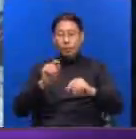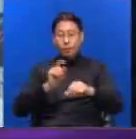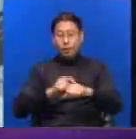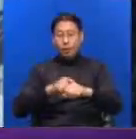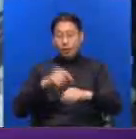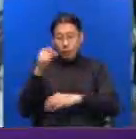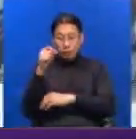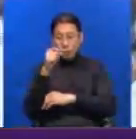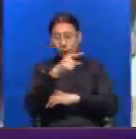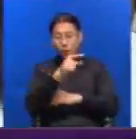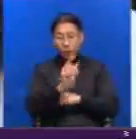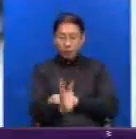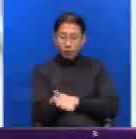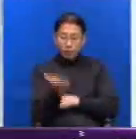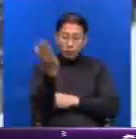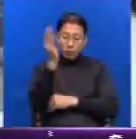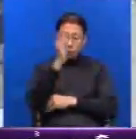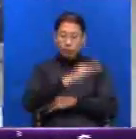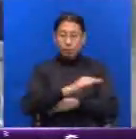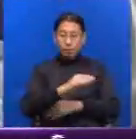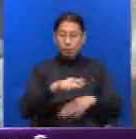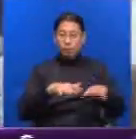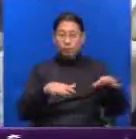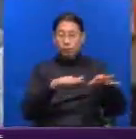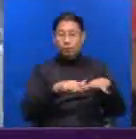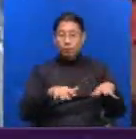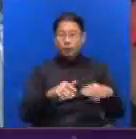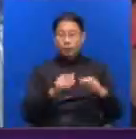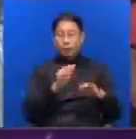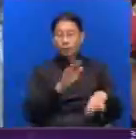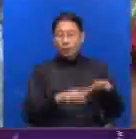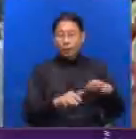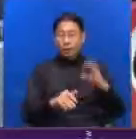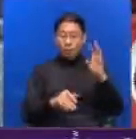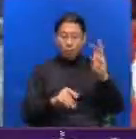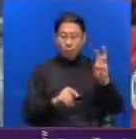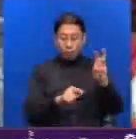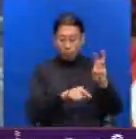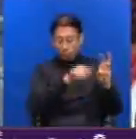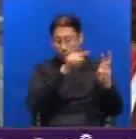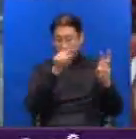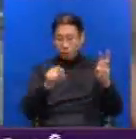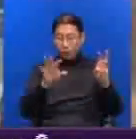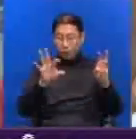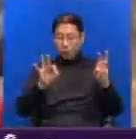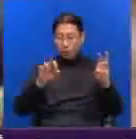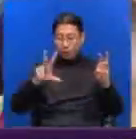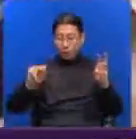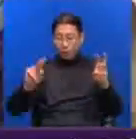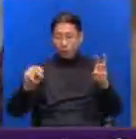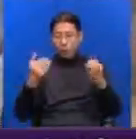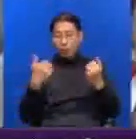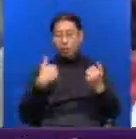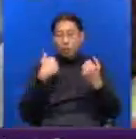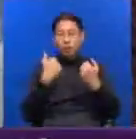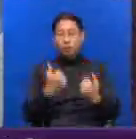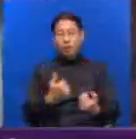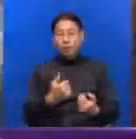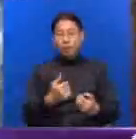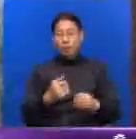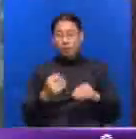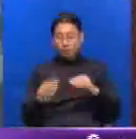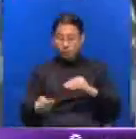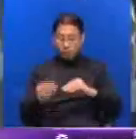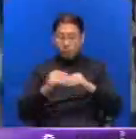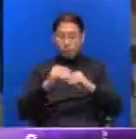เร่งด่วนทั้งเช้าและเย็นค่ะจากปกติช่วงเวลาประมาณ18น- 9:30นเพิ่มความถี่ของขบวนห่างกันขบวนล